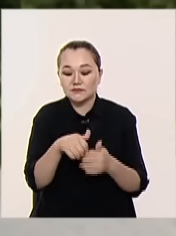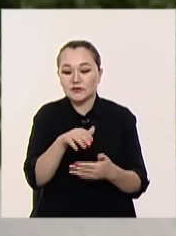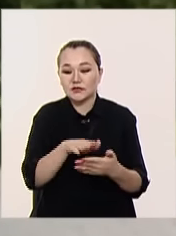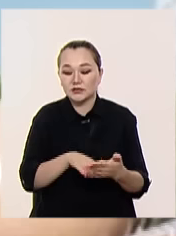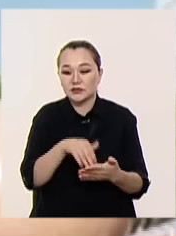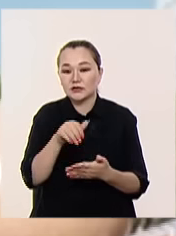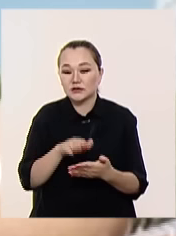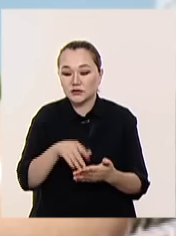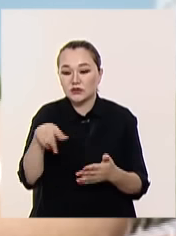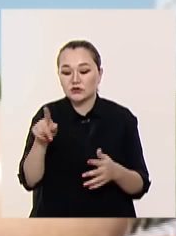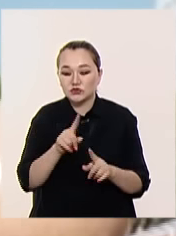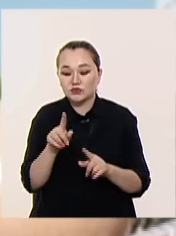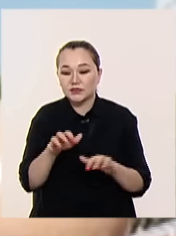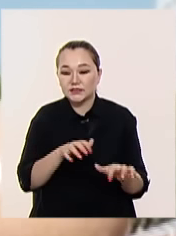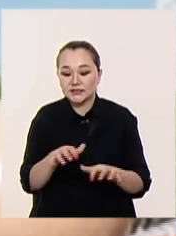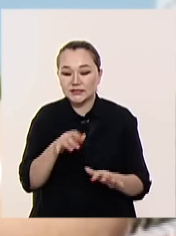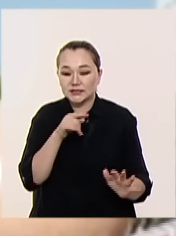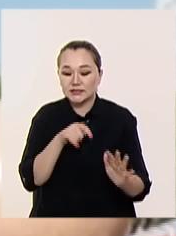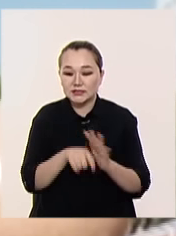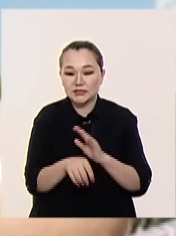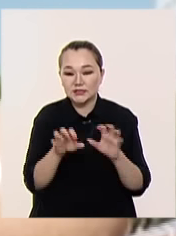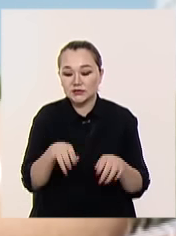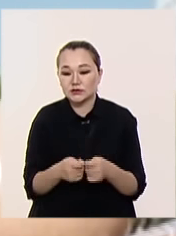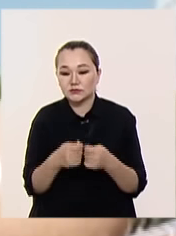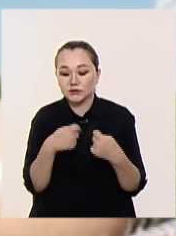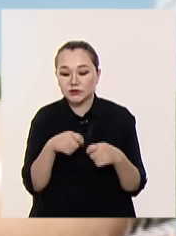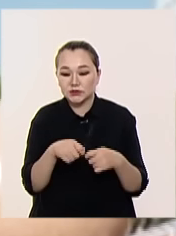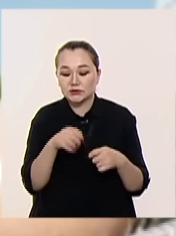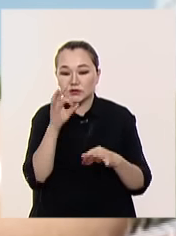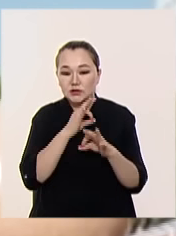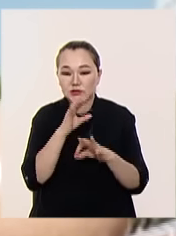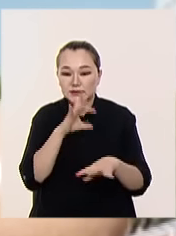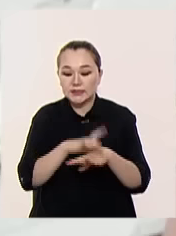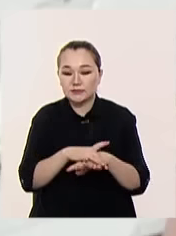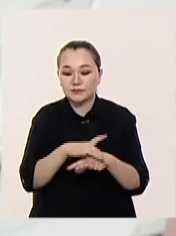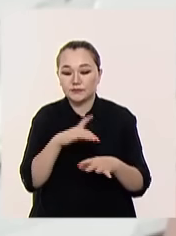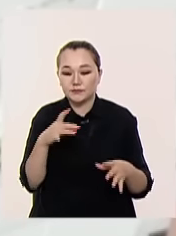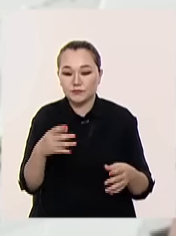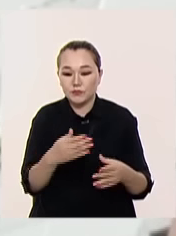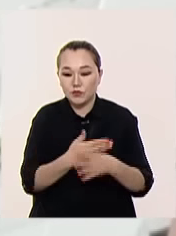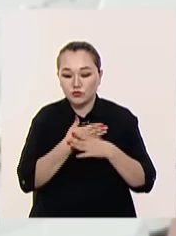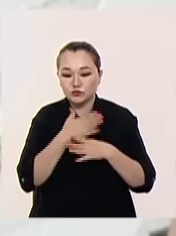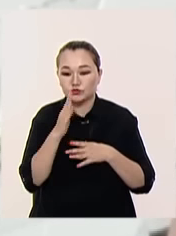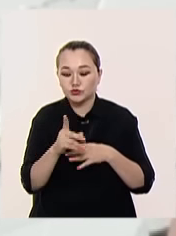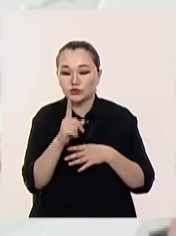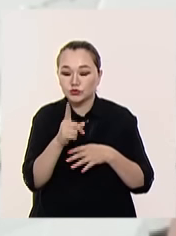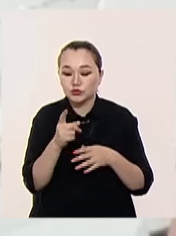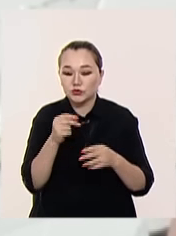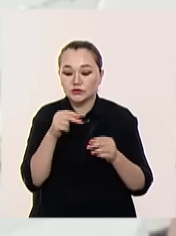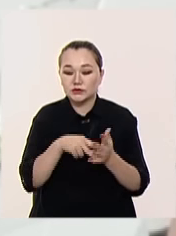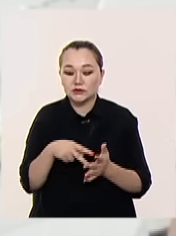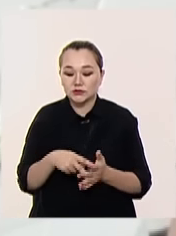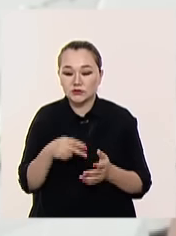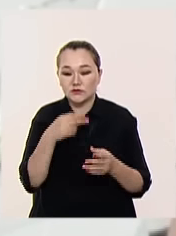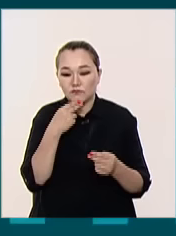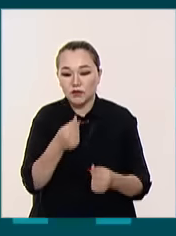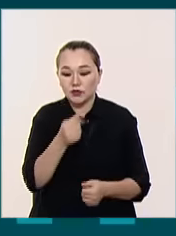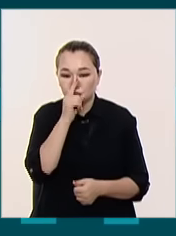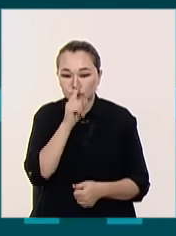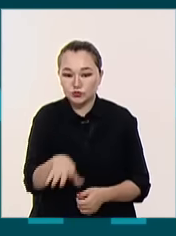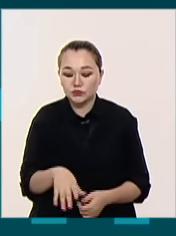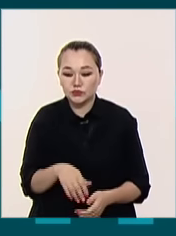елге контрабандалық жолмен кіргізілетін және заңсыз сатылымда жүрген дәрі-дәрмектерді анықтауға септігін тигізетінін айтады. Бірақ баға саясатына айтарлықтай әсер етпейді деп